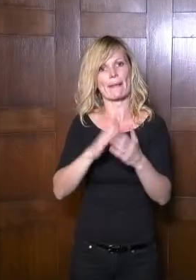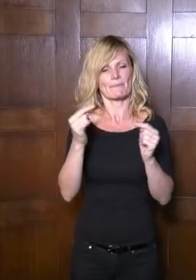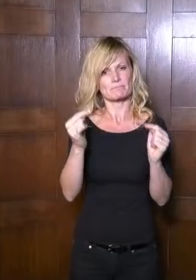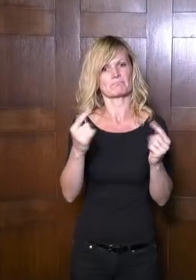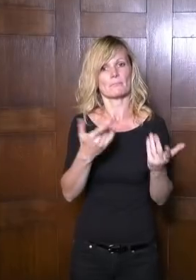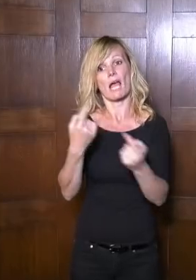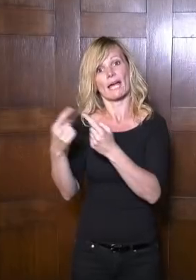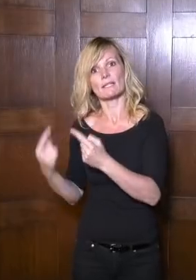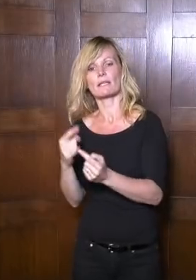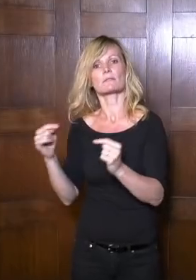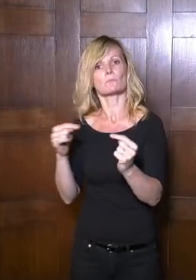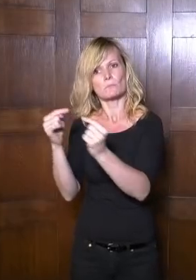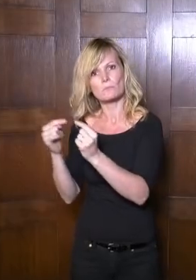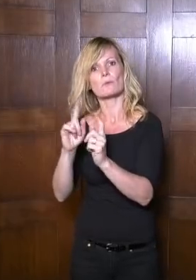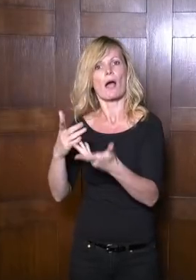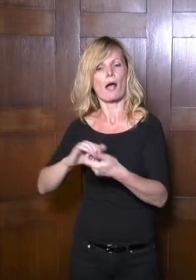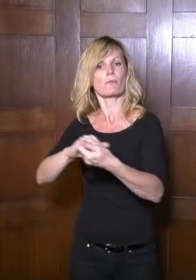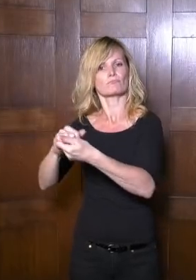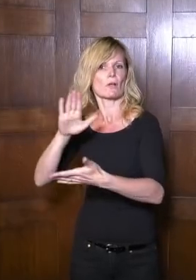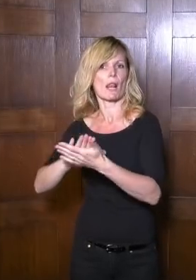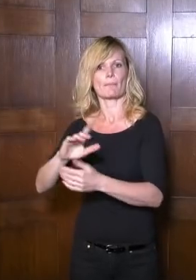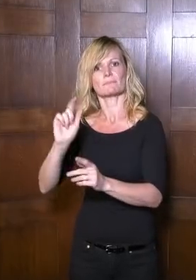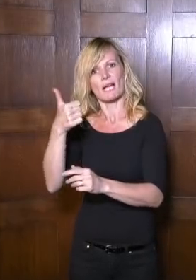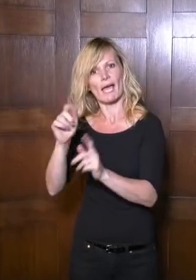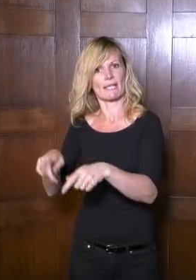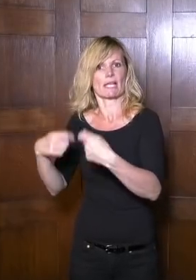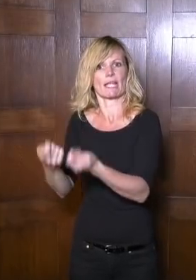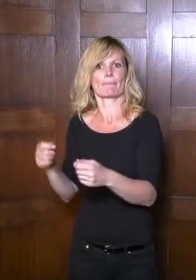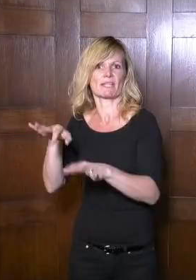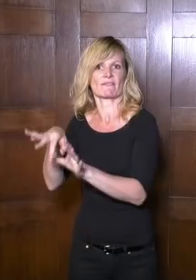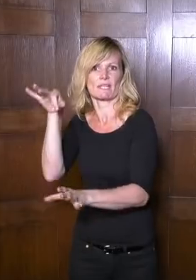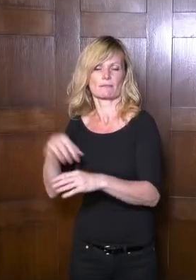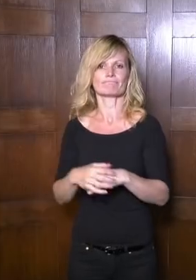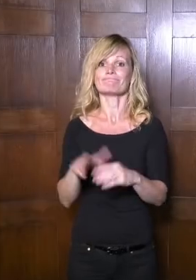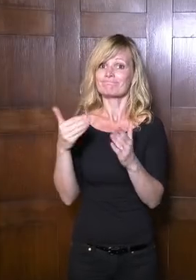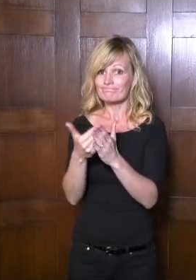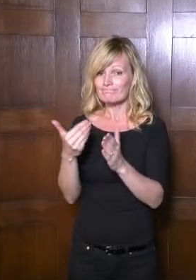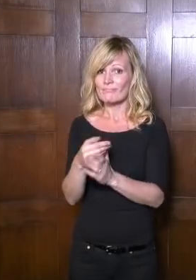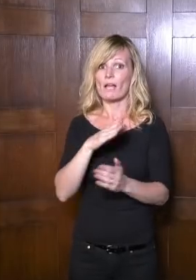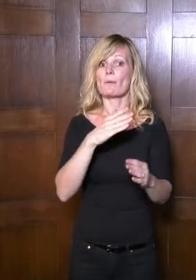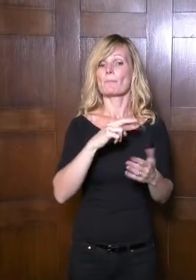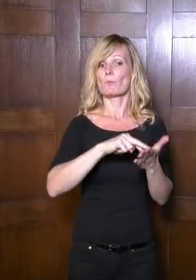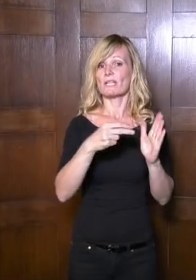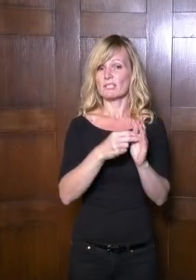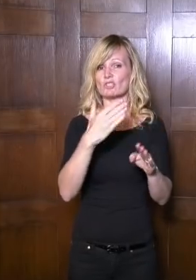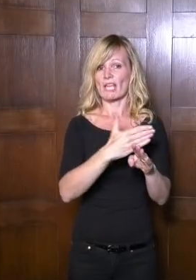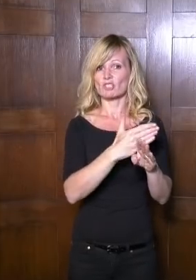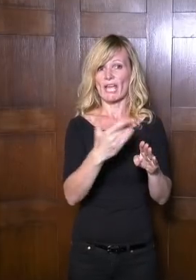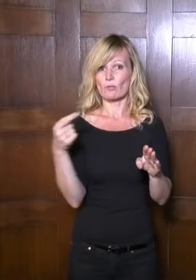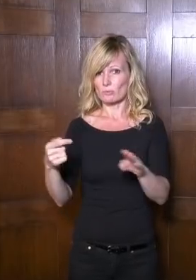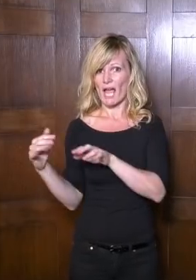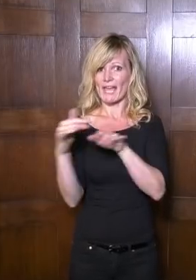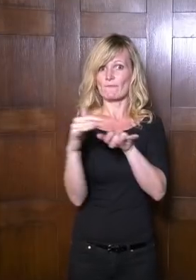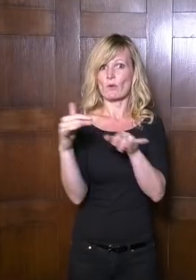dann hier am Tisch in der zweiten Runde zusammengetragen wird, das fließt ein in die politischen Entscheidungen, die nun mal die politisch-demokratisch